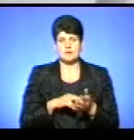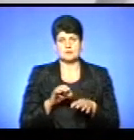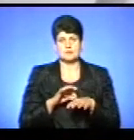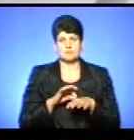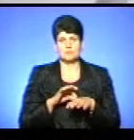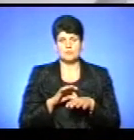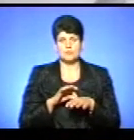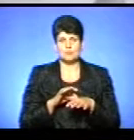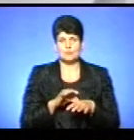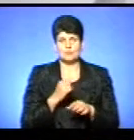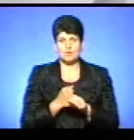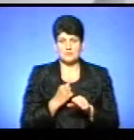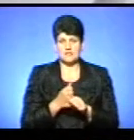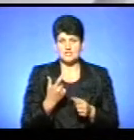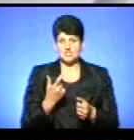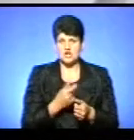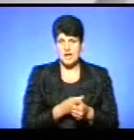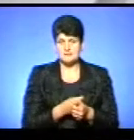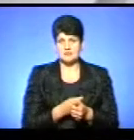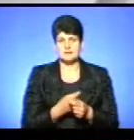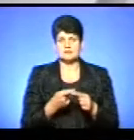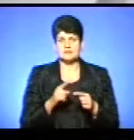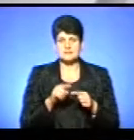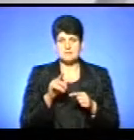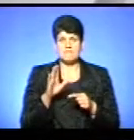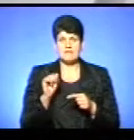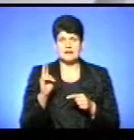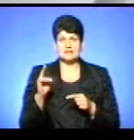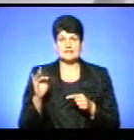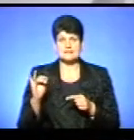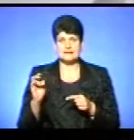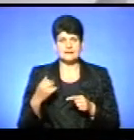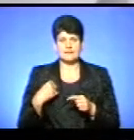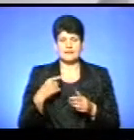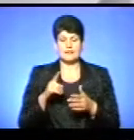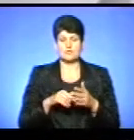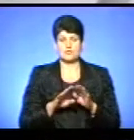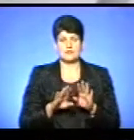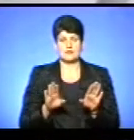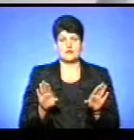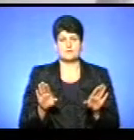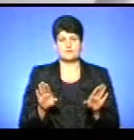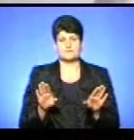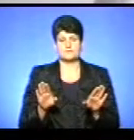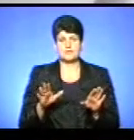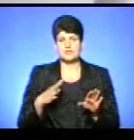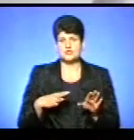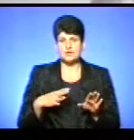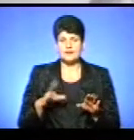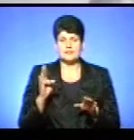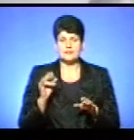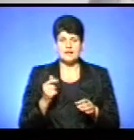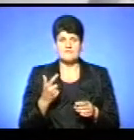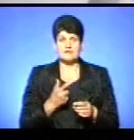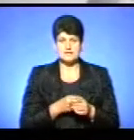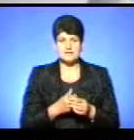проходити щеплення тими вакцинами, яким, наприклад, я не довіряю. Чекали на вакцину